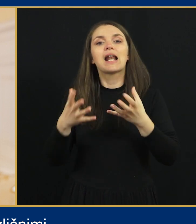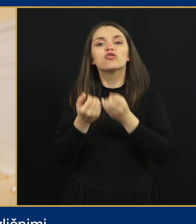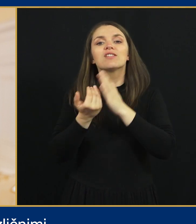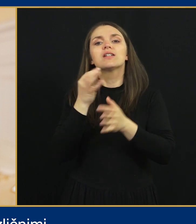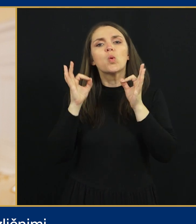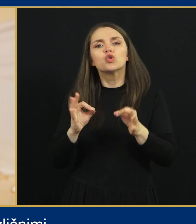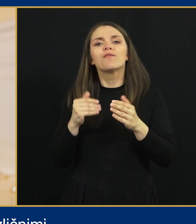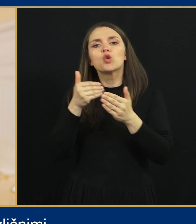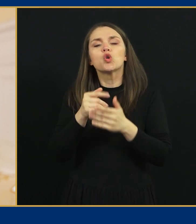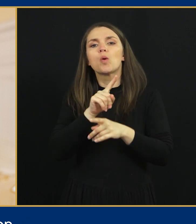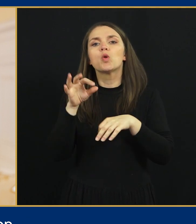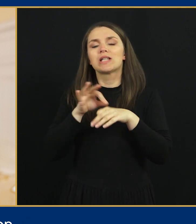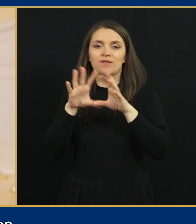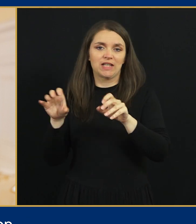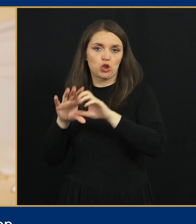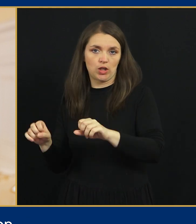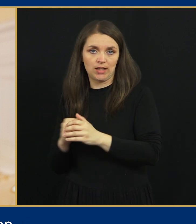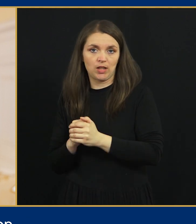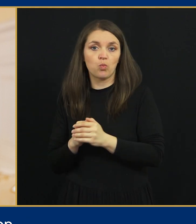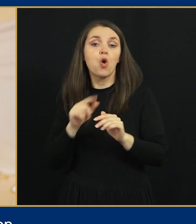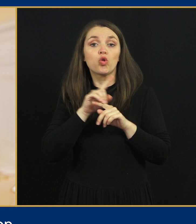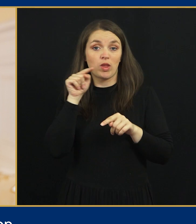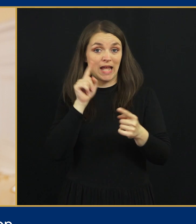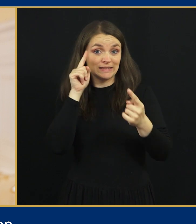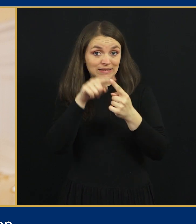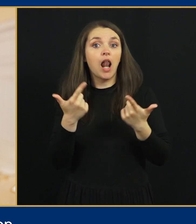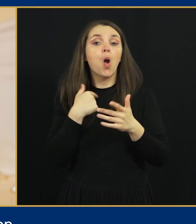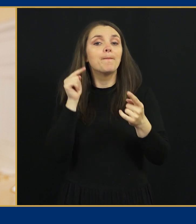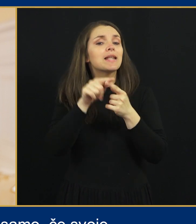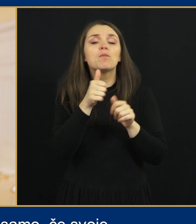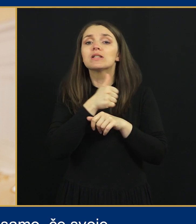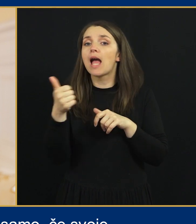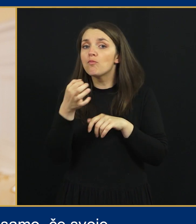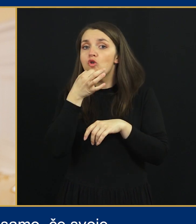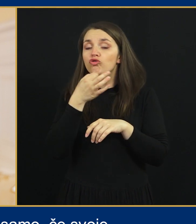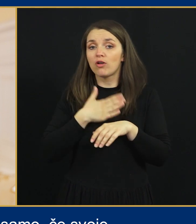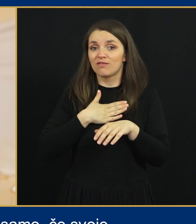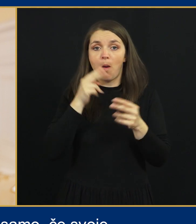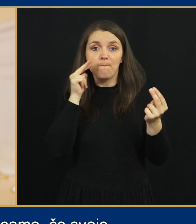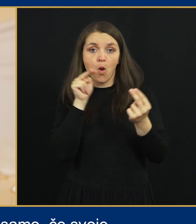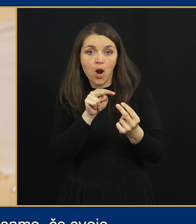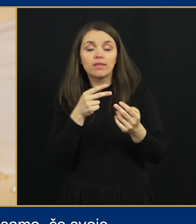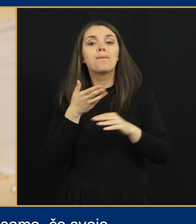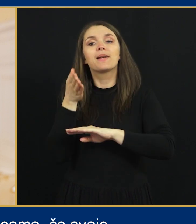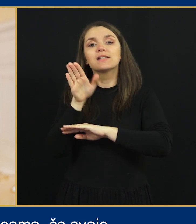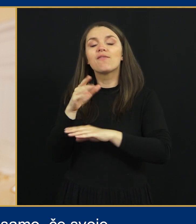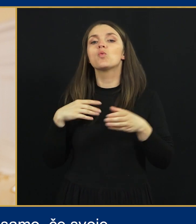različnimi strokovnjaki iskali rešitve za učinkovit dostop do zdravstvenih storitev. Do tega cilja